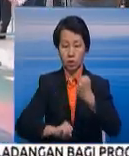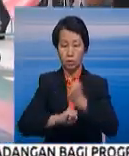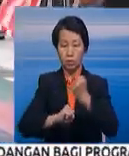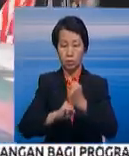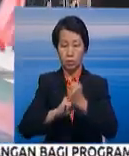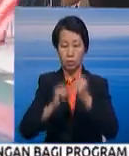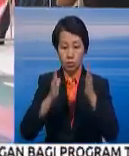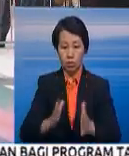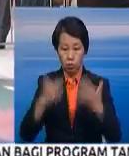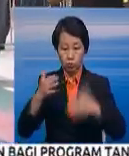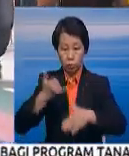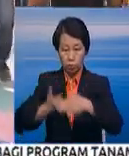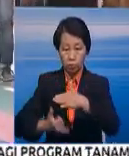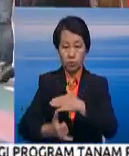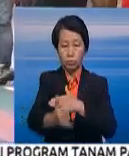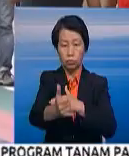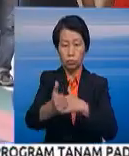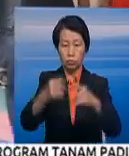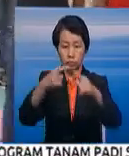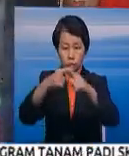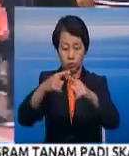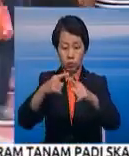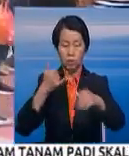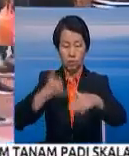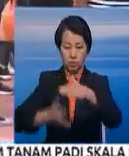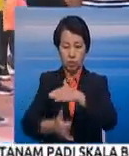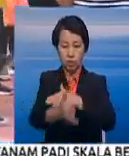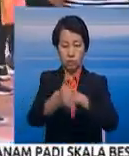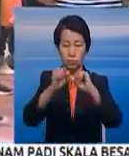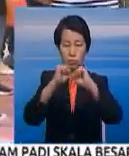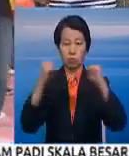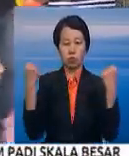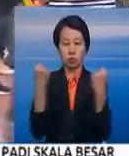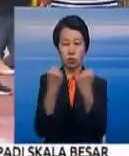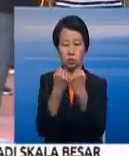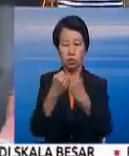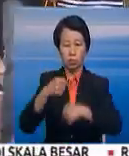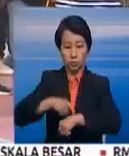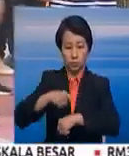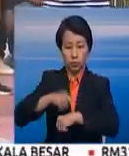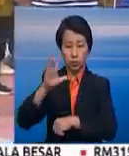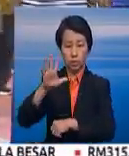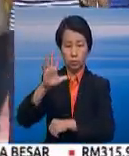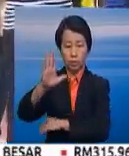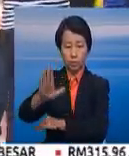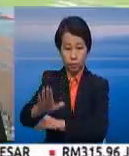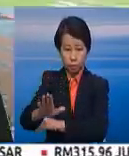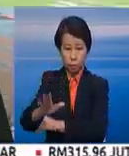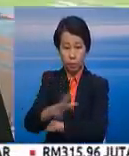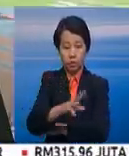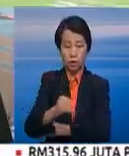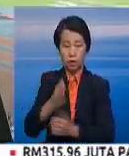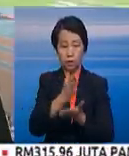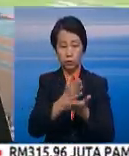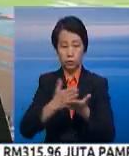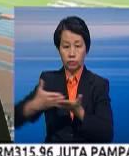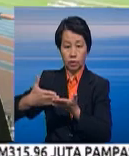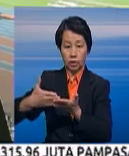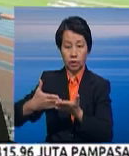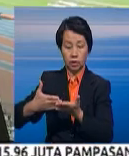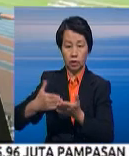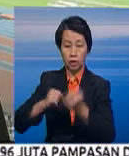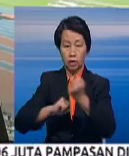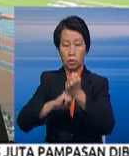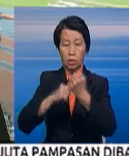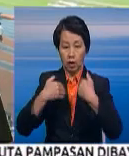mula memasuki perkarangan dewan perkarangan stadium sejak pukul 5 petang tadi dan sebahagian daripada mereka